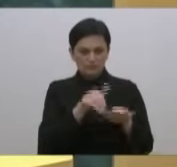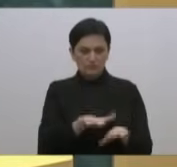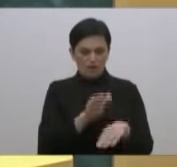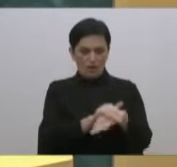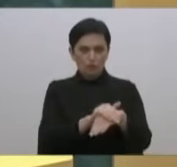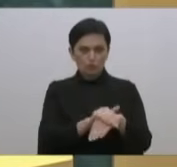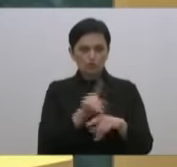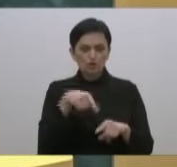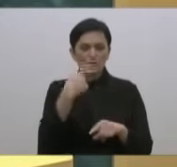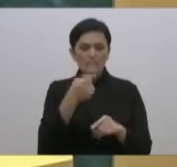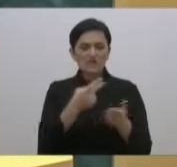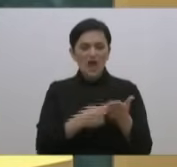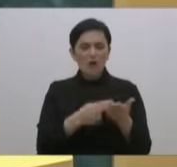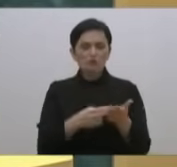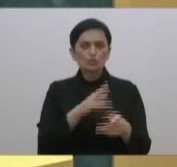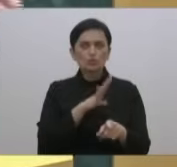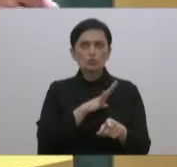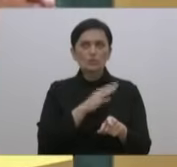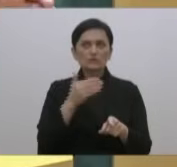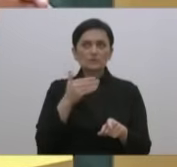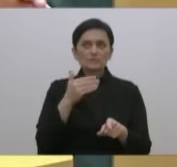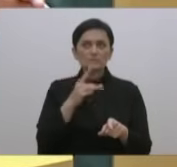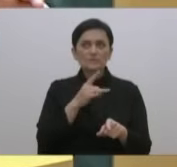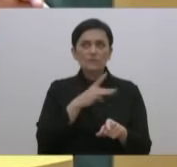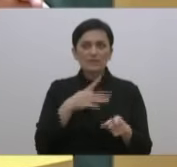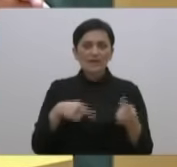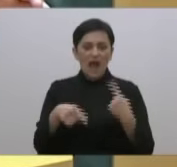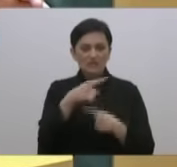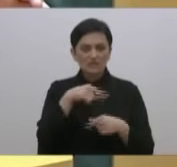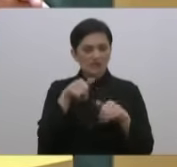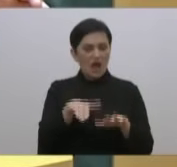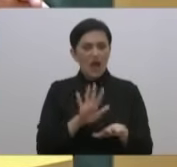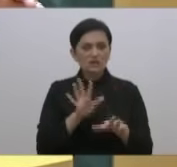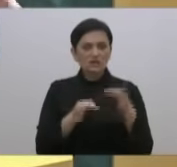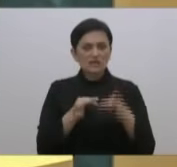შემდეგ არგუმენტი იყო წინა დღეებში, გათეთრება ხო არ დაადგინაო